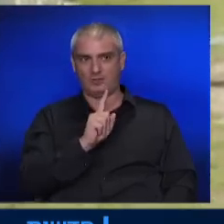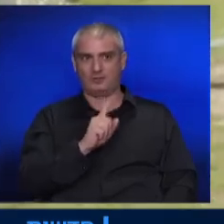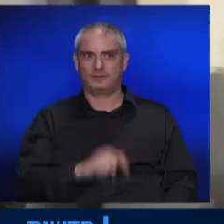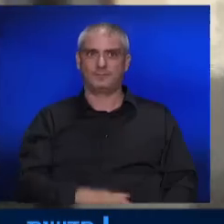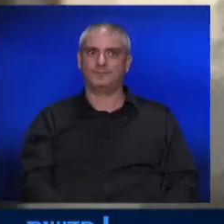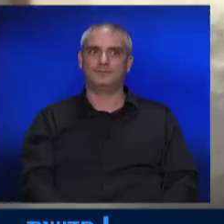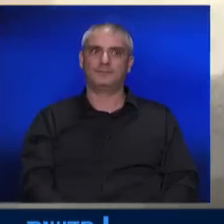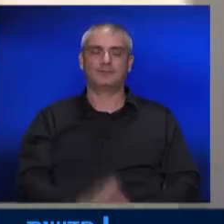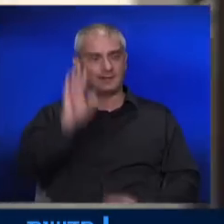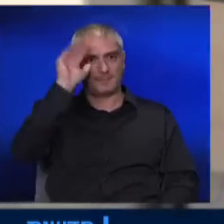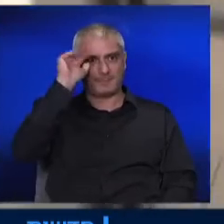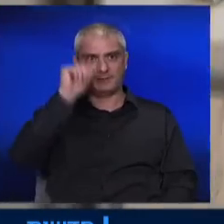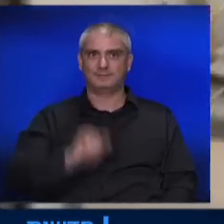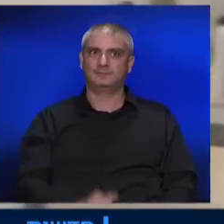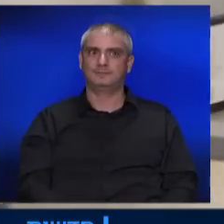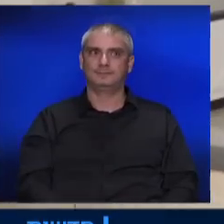אהרוני. קצת יותר